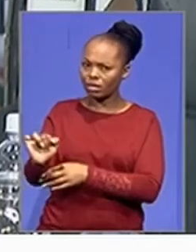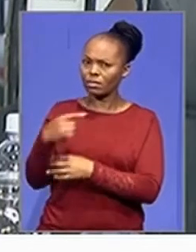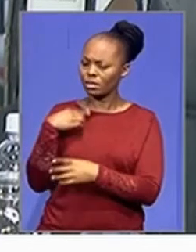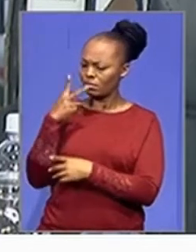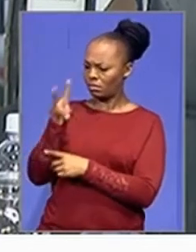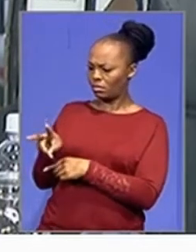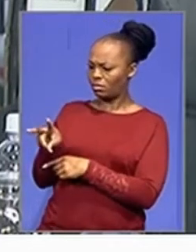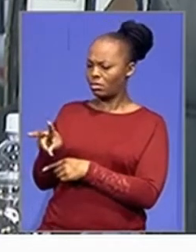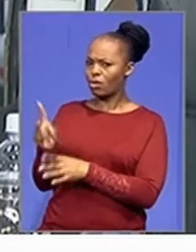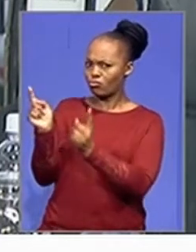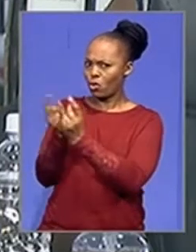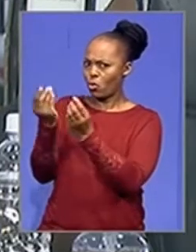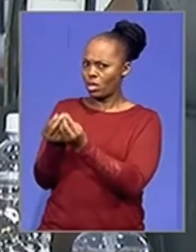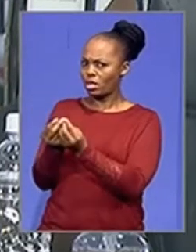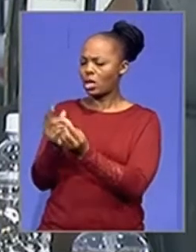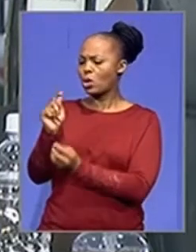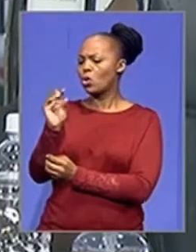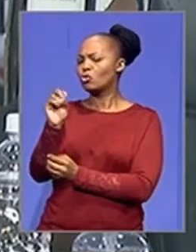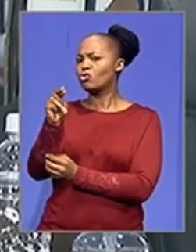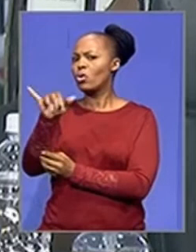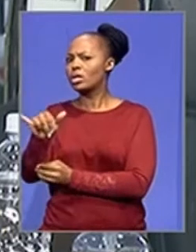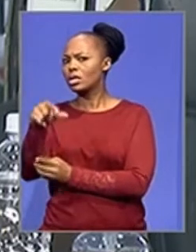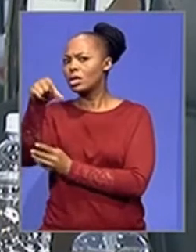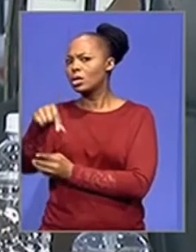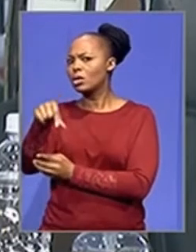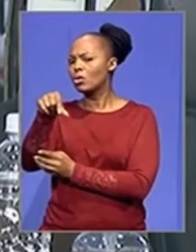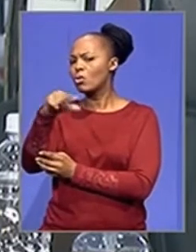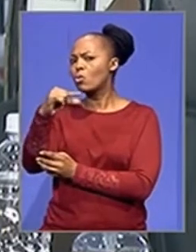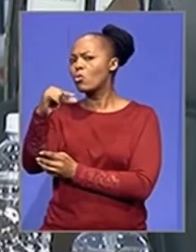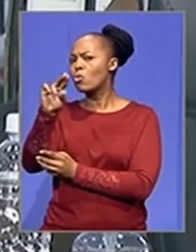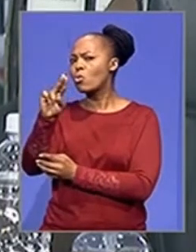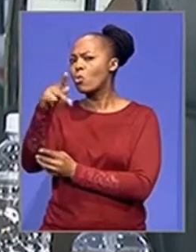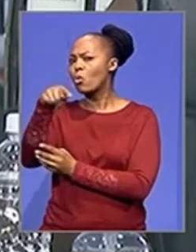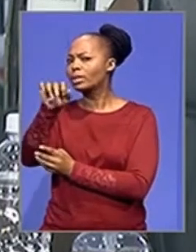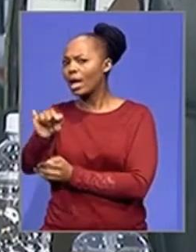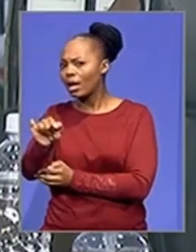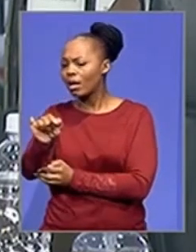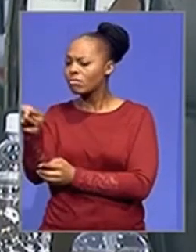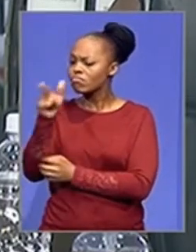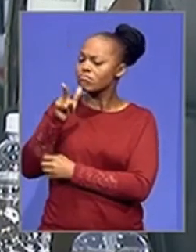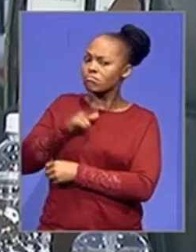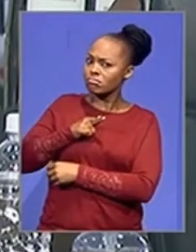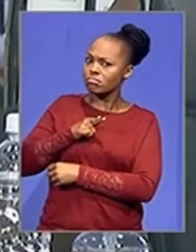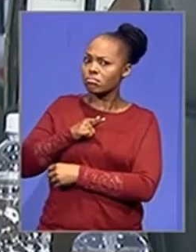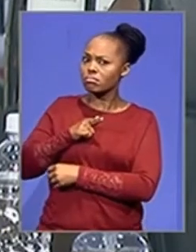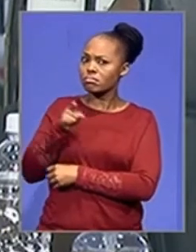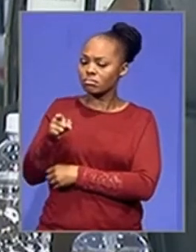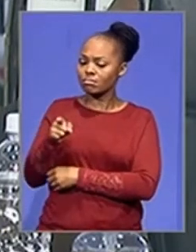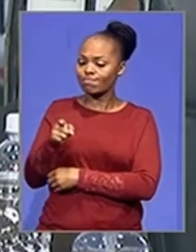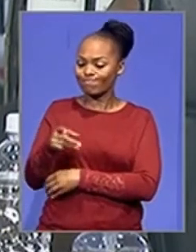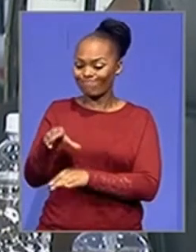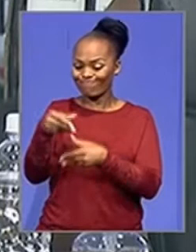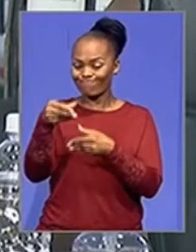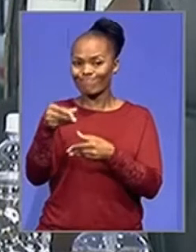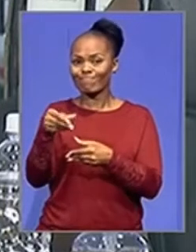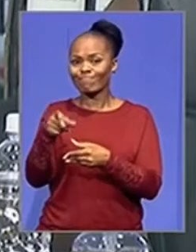Esa. Yes. And then she said to me that the version of